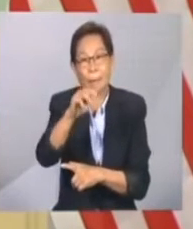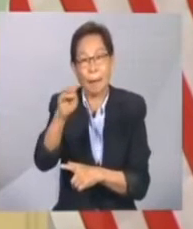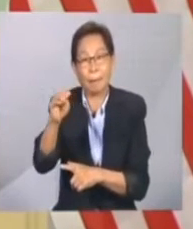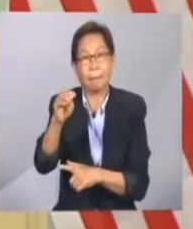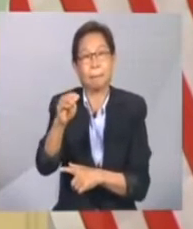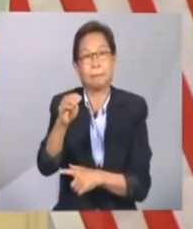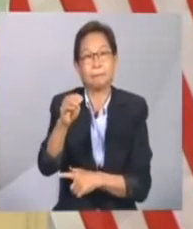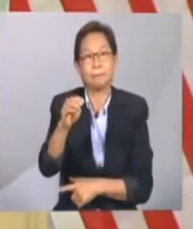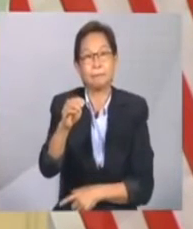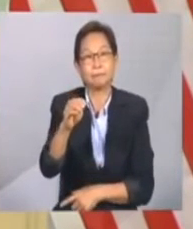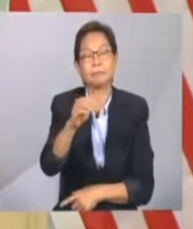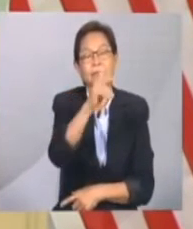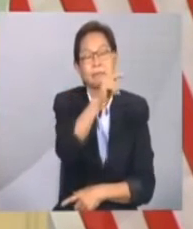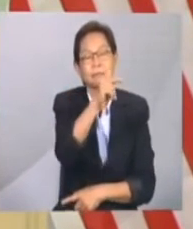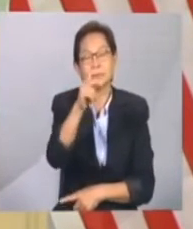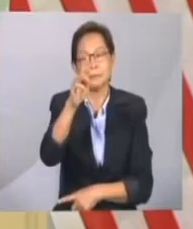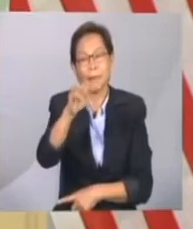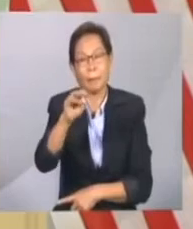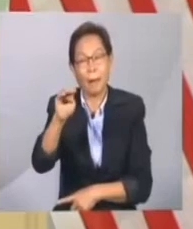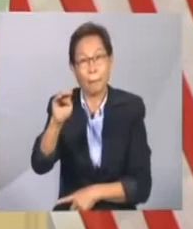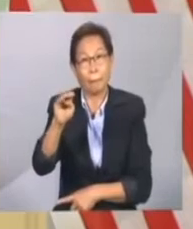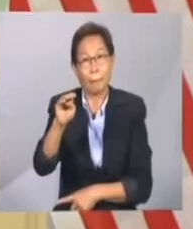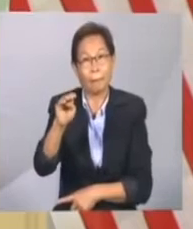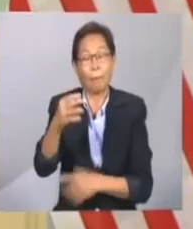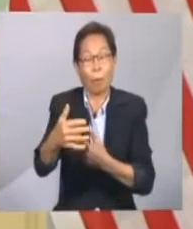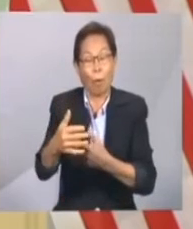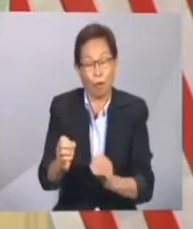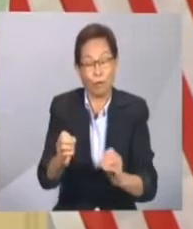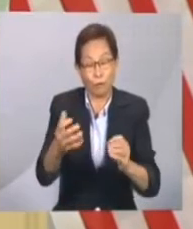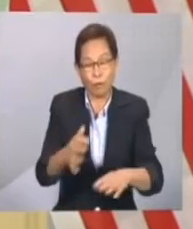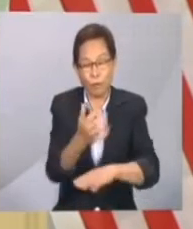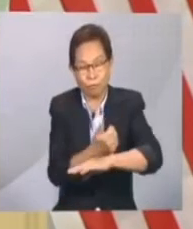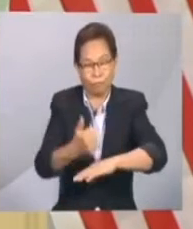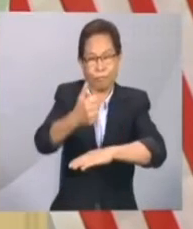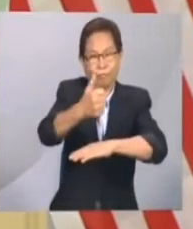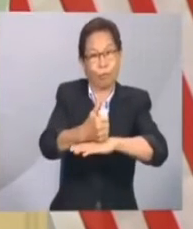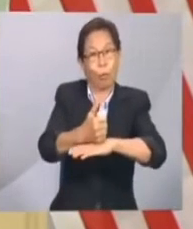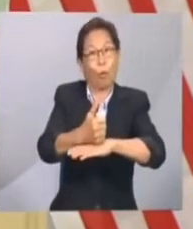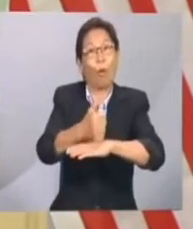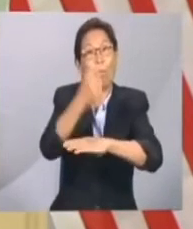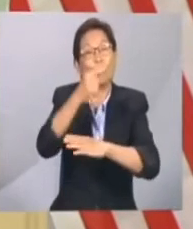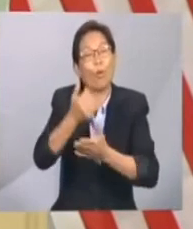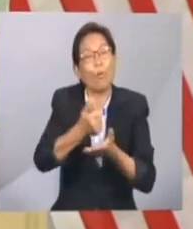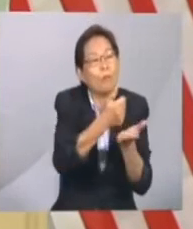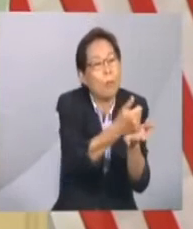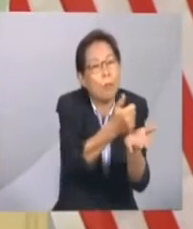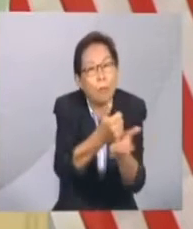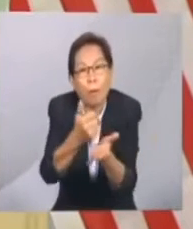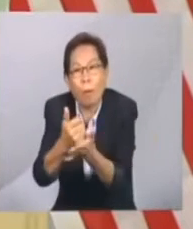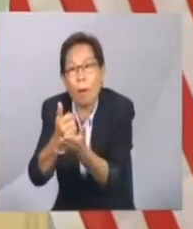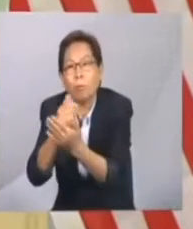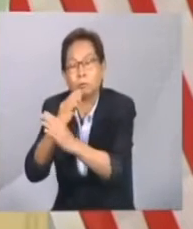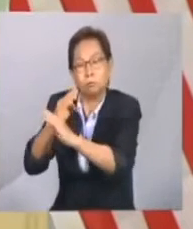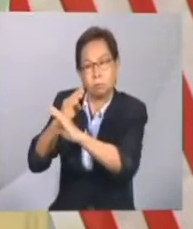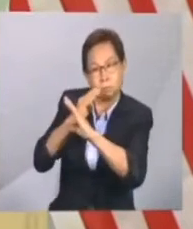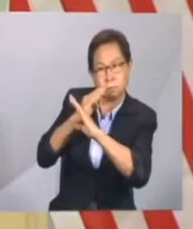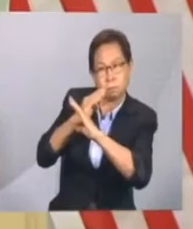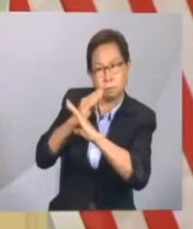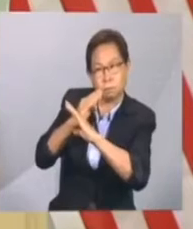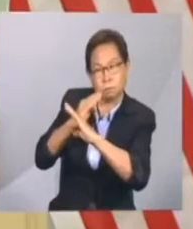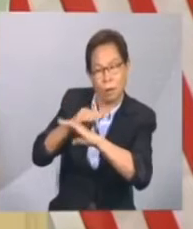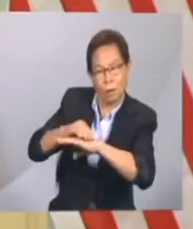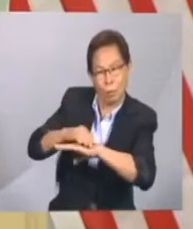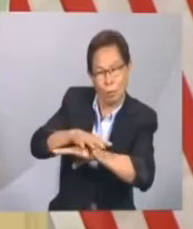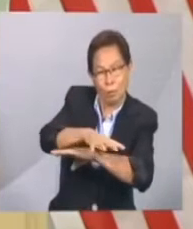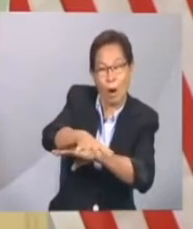ataupun KKMM juga telah ditubuhkan bagi membantu membendung penyebaran